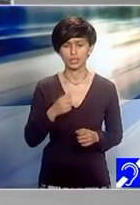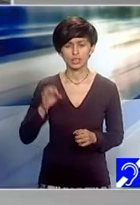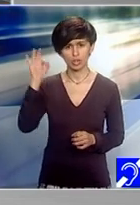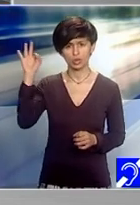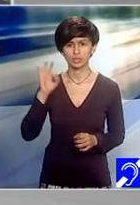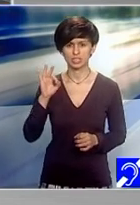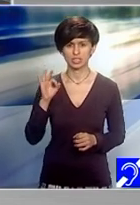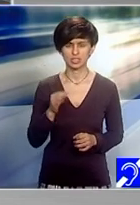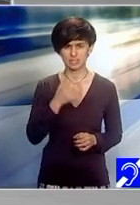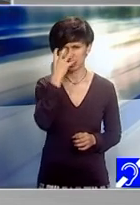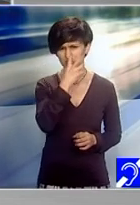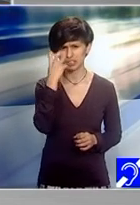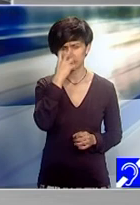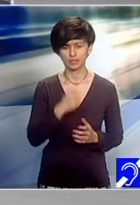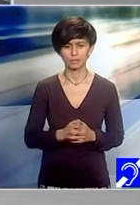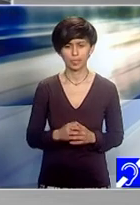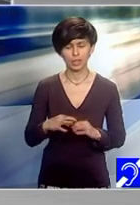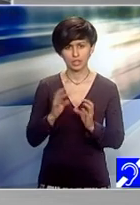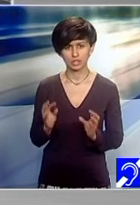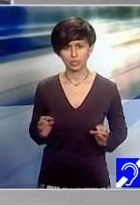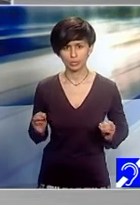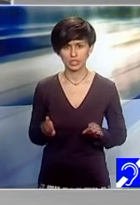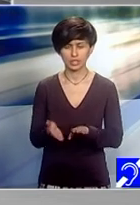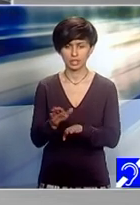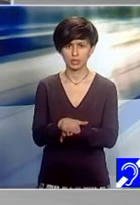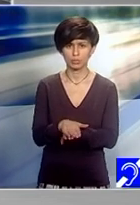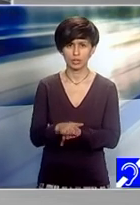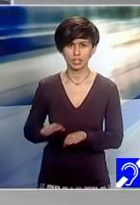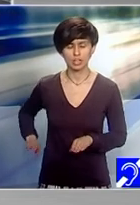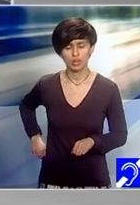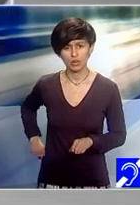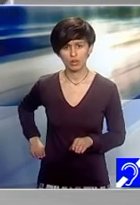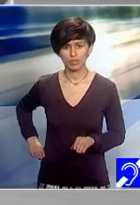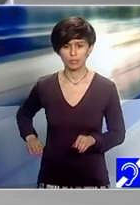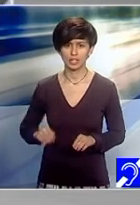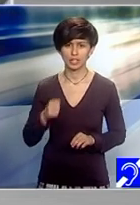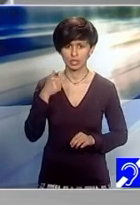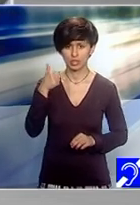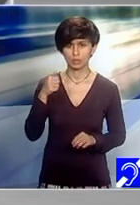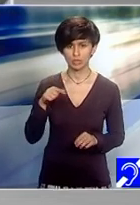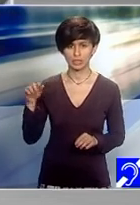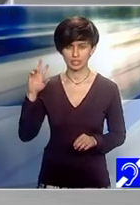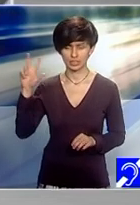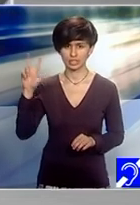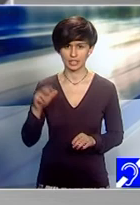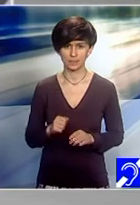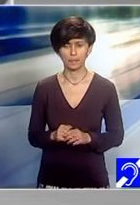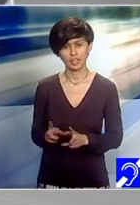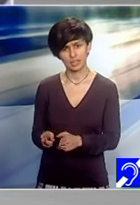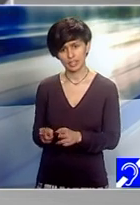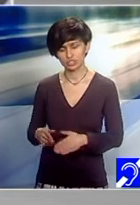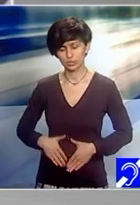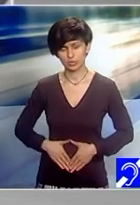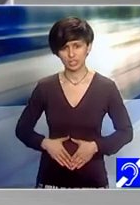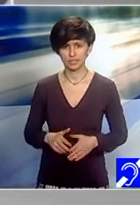fiecare 4 ore, o femeie moare din cauza cancerului de col uterin. S-a schimbat ceva? Progresele pe care le-am